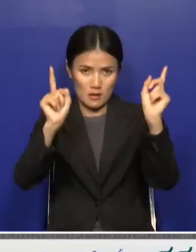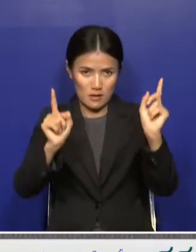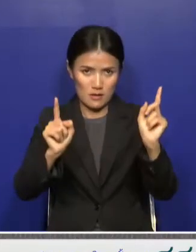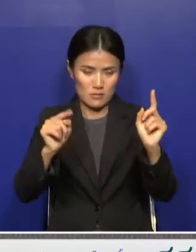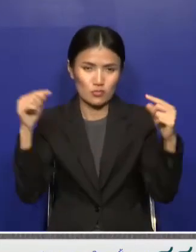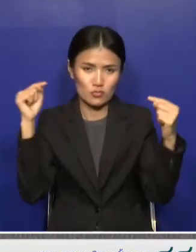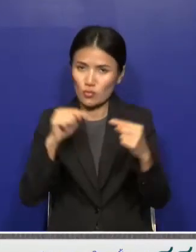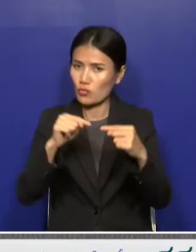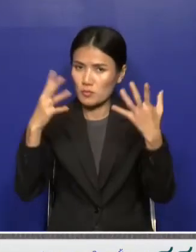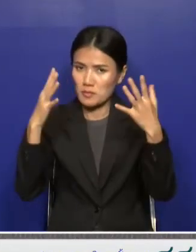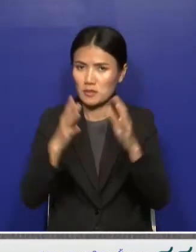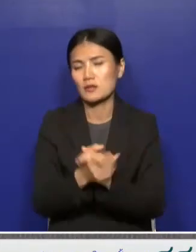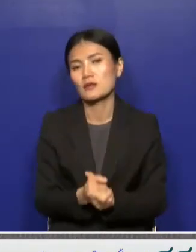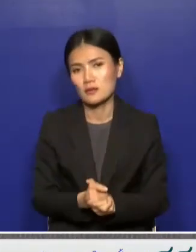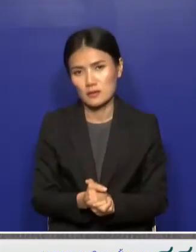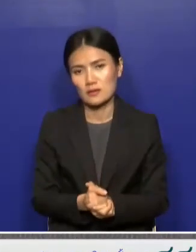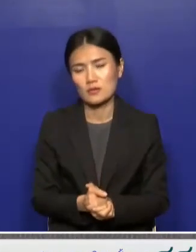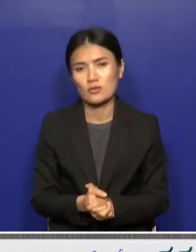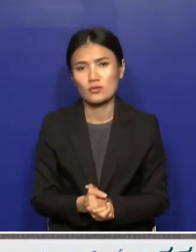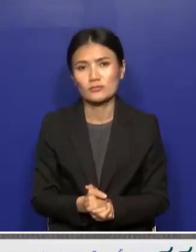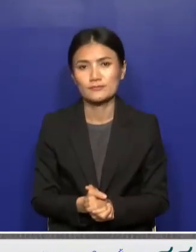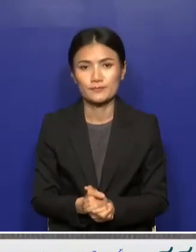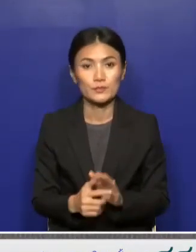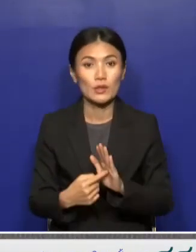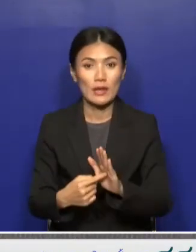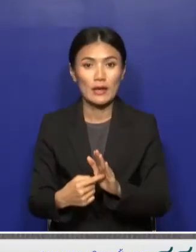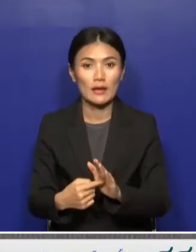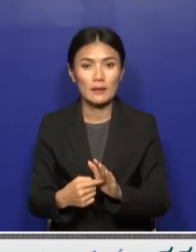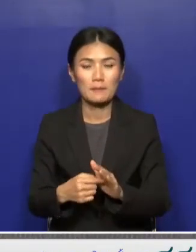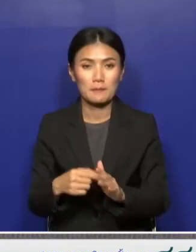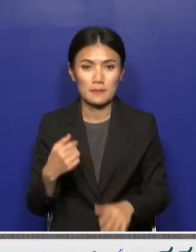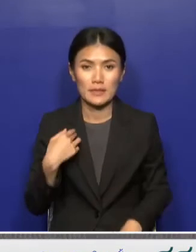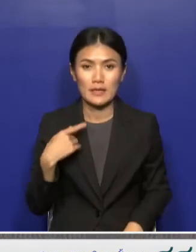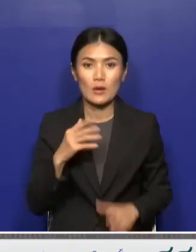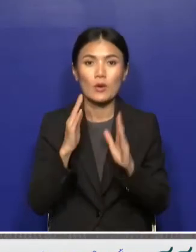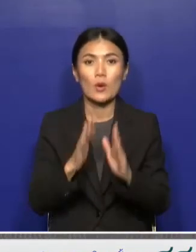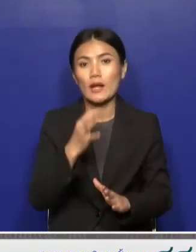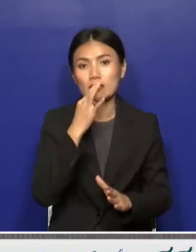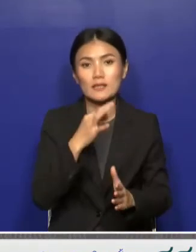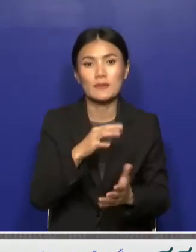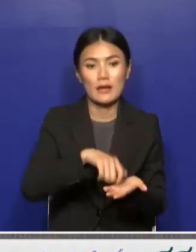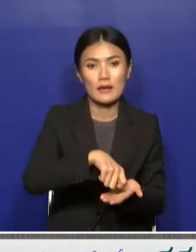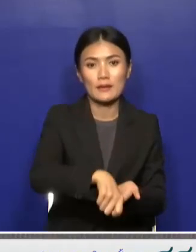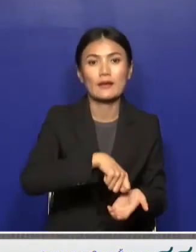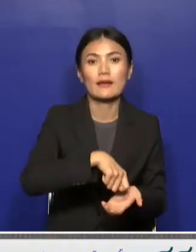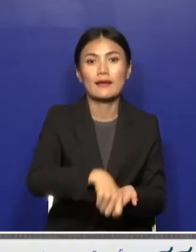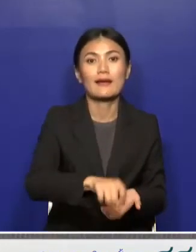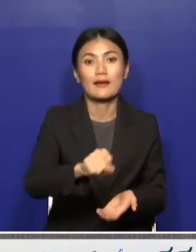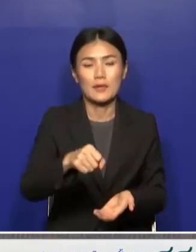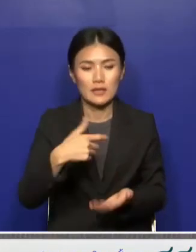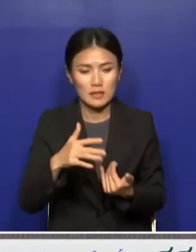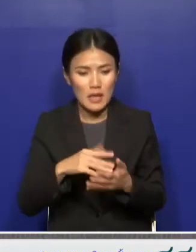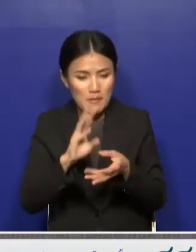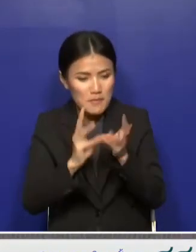าใจผิดๆเกิดขึ้นหลายอย่างนะครับอย่างเช่นเมื่อสักครู่มีการกล่าวกันว่าชาวนาจะไม่มีสิทธิ์ในการที่จะเอาเมล็ดพันธุ์ไปปลูกต่อ